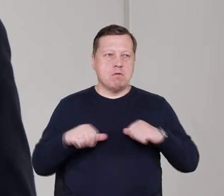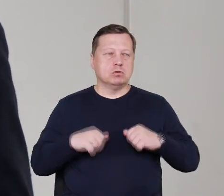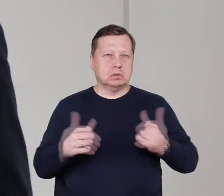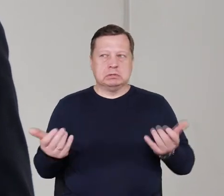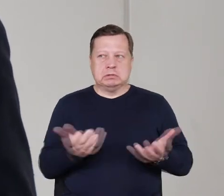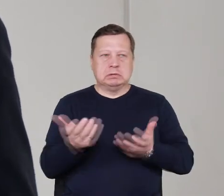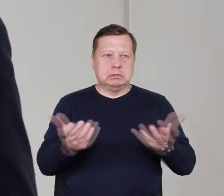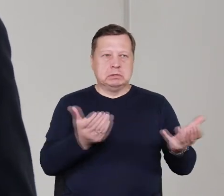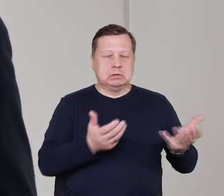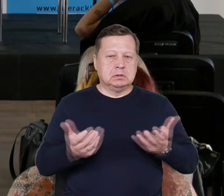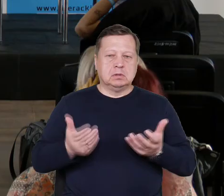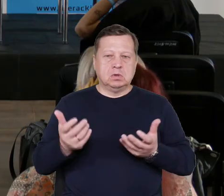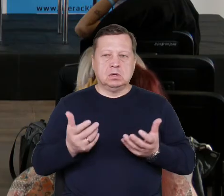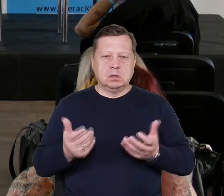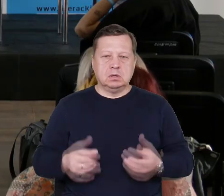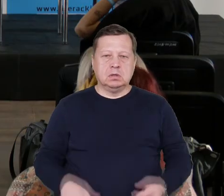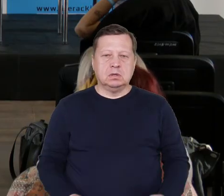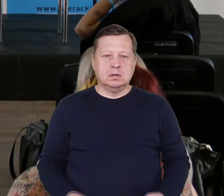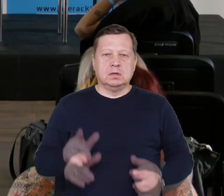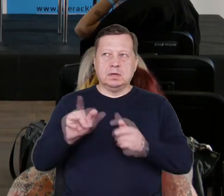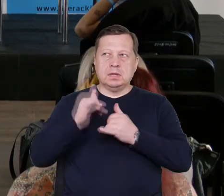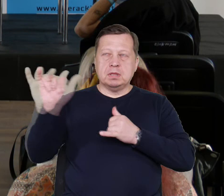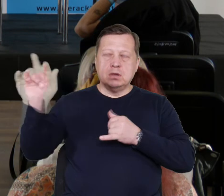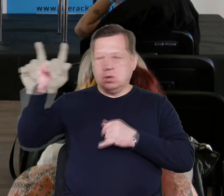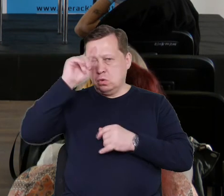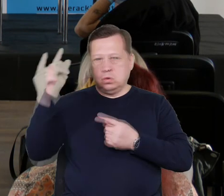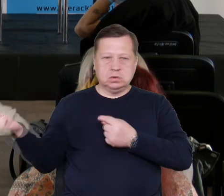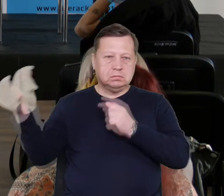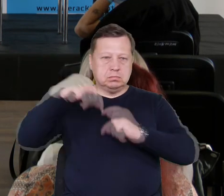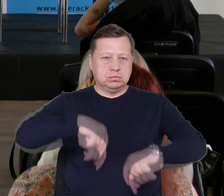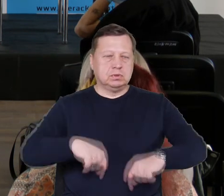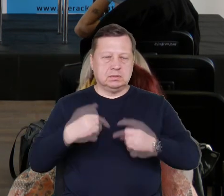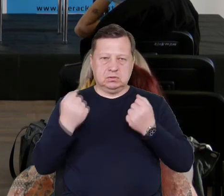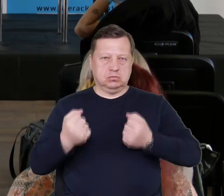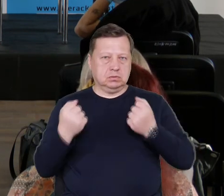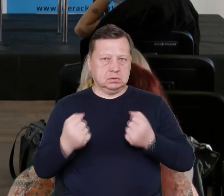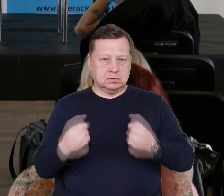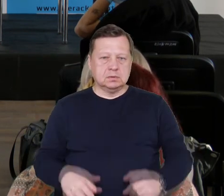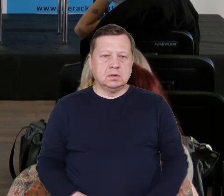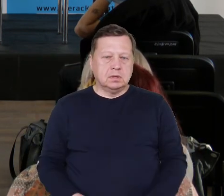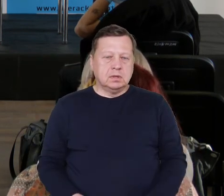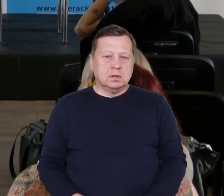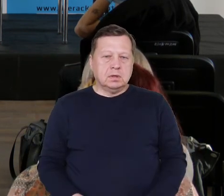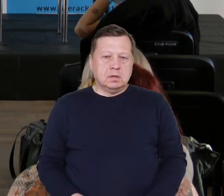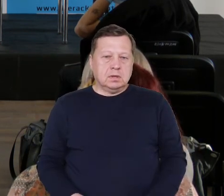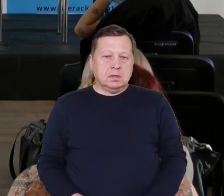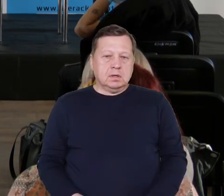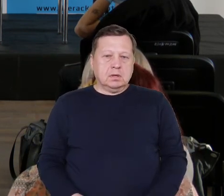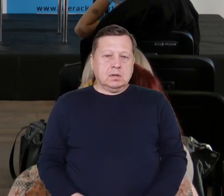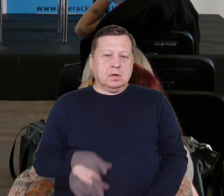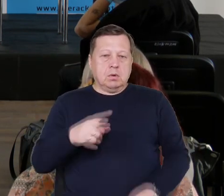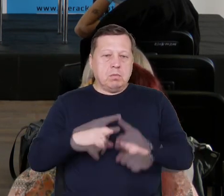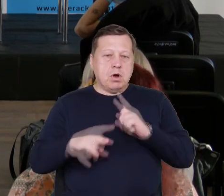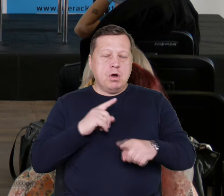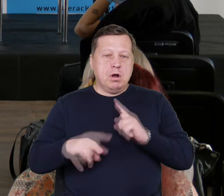przyjmować naszych wielokrotnych żebyśmy wspólnie musieli porozmawiali bo to jak pan mówił my musimy płacić razem tą